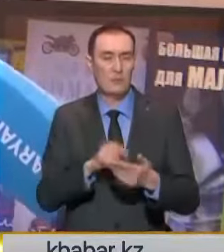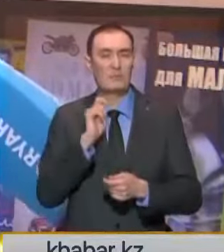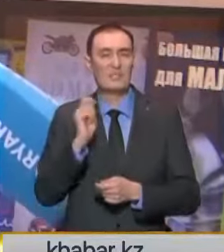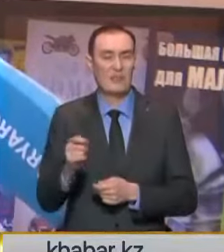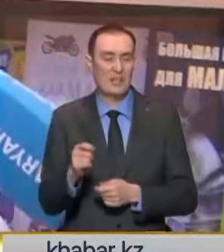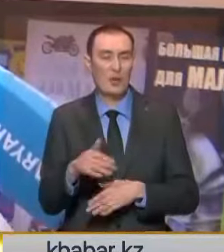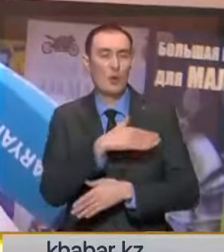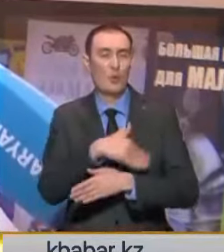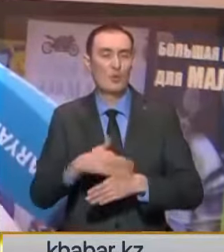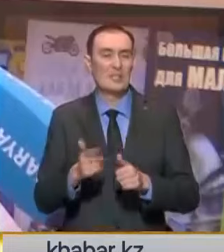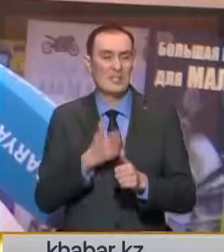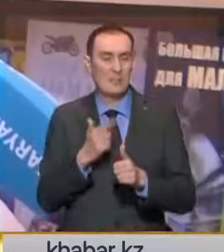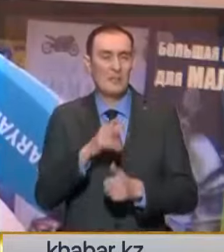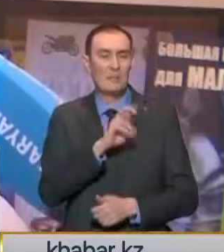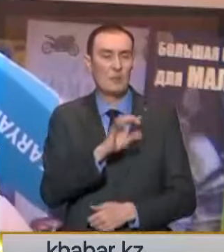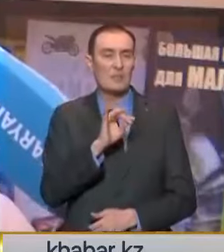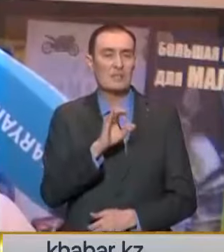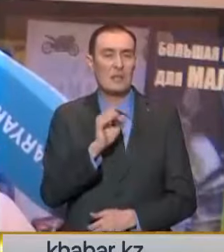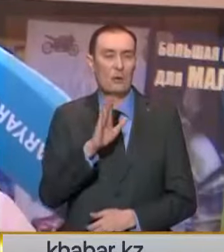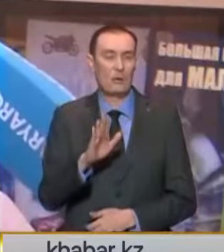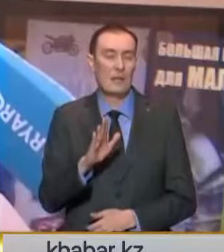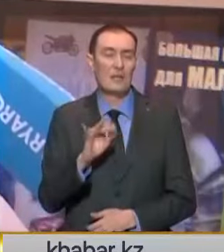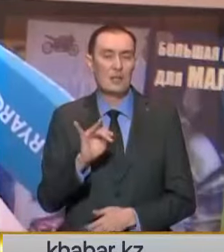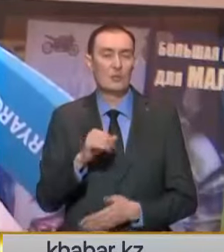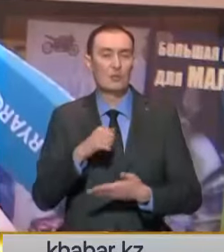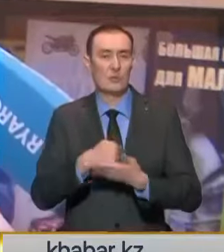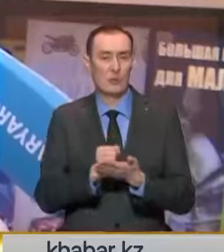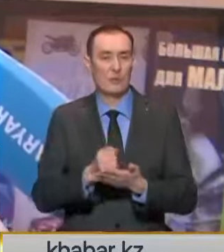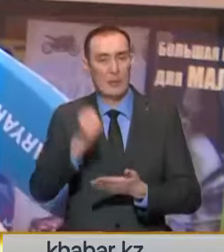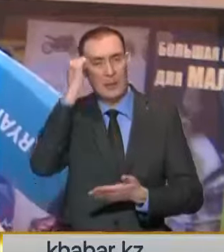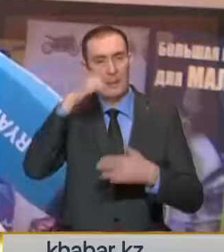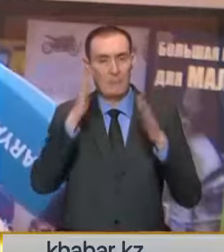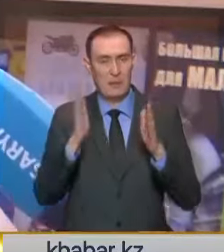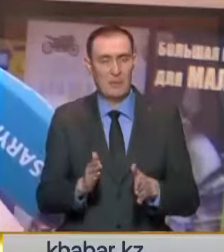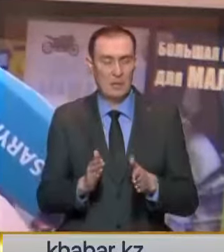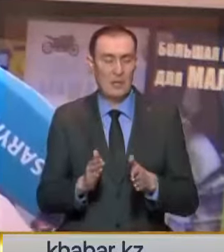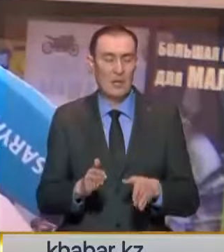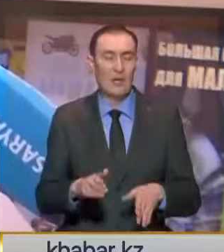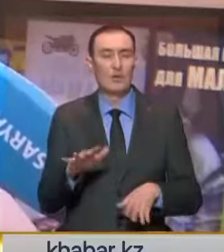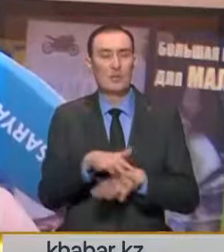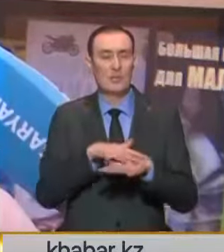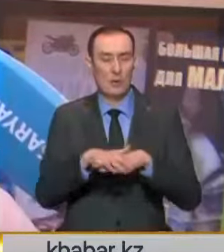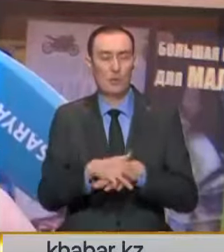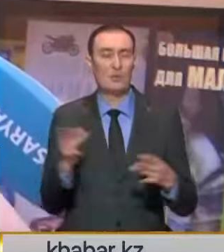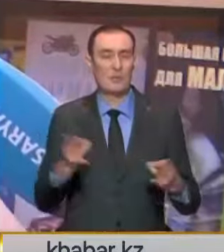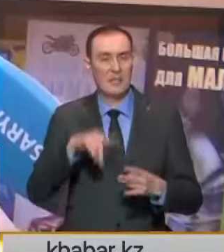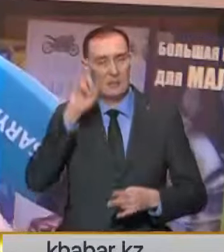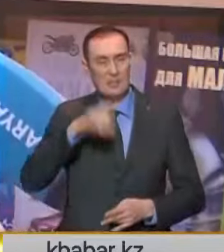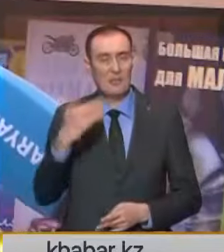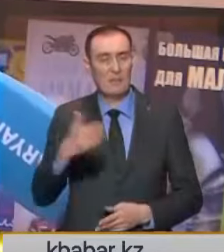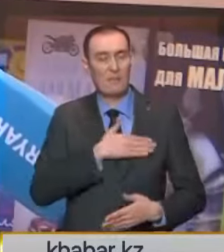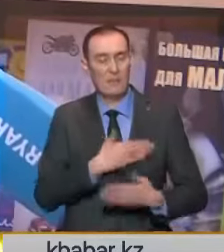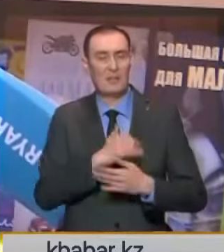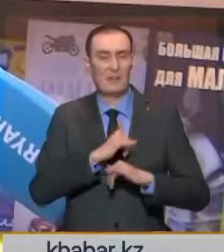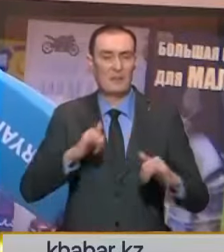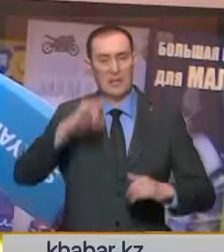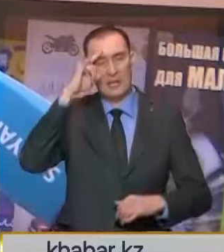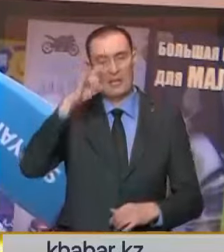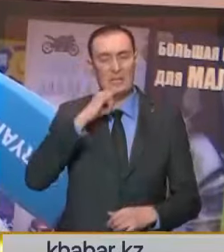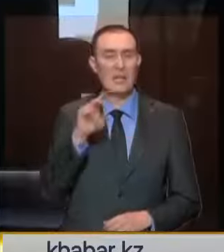присвоение одной из улиц имени Беркута Искакова и установки памятника. Я считаю, что народу необходимо знать о его вкладе в развитие